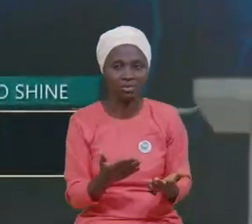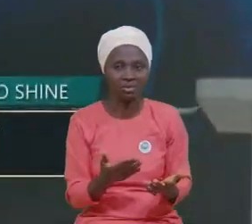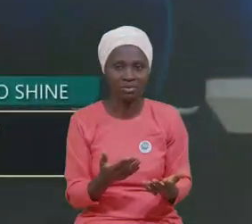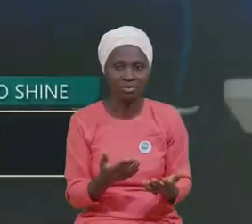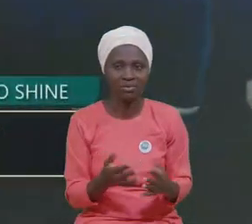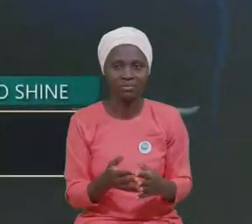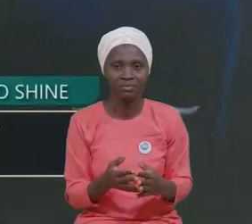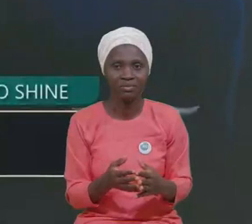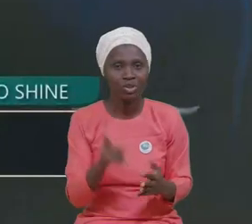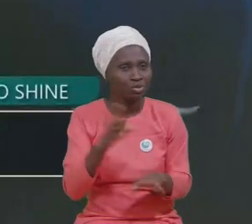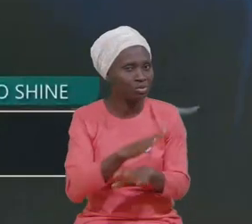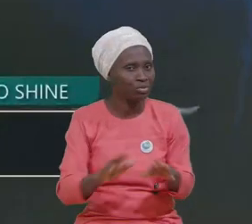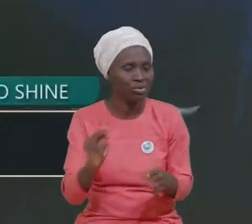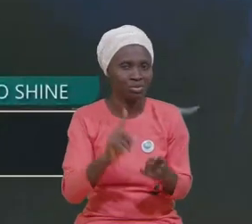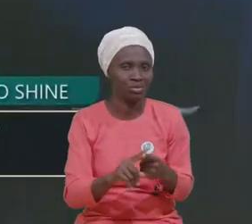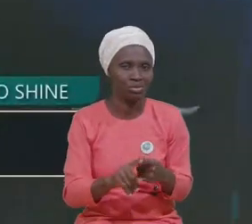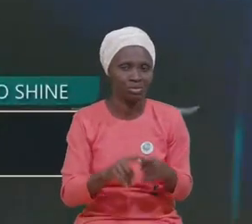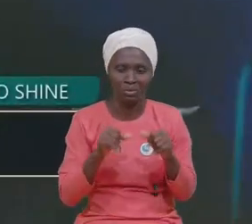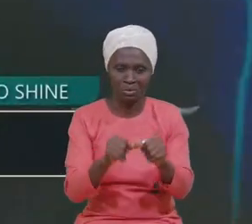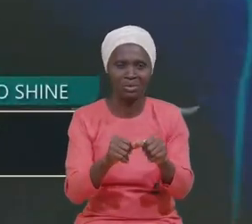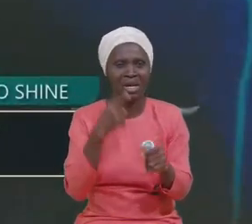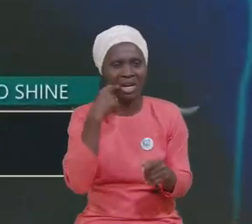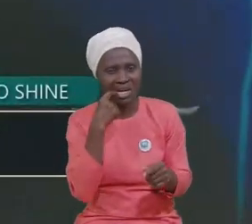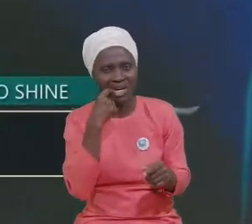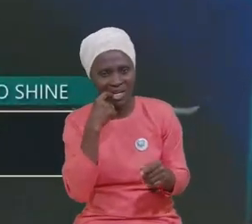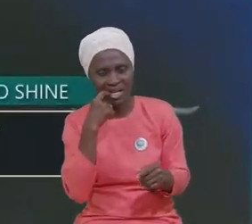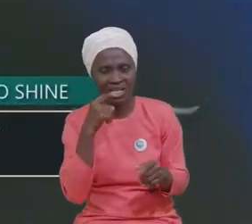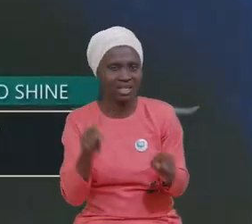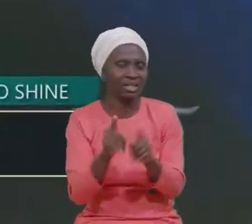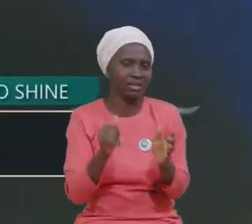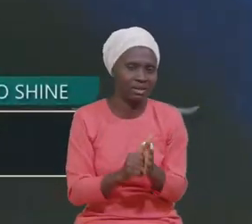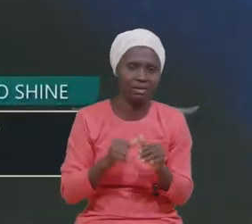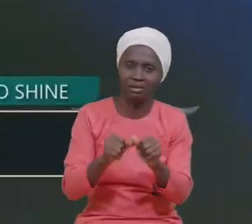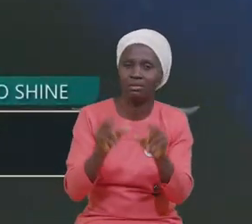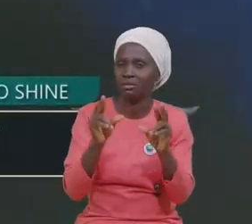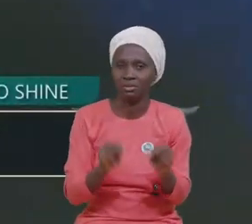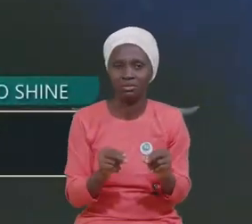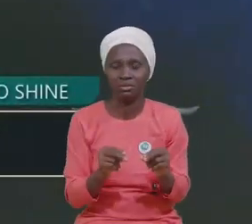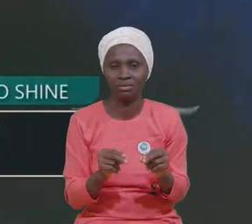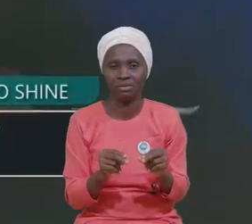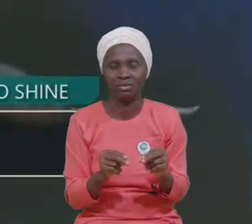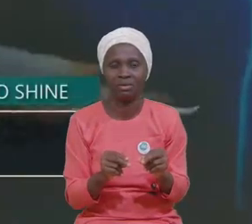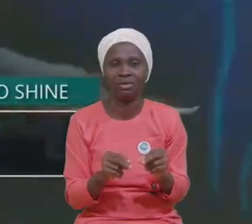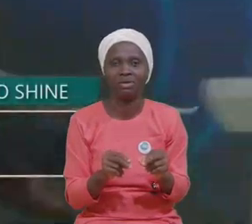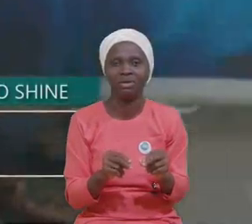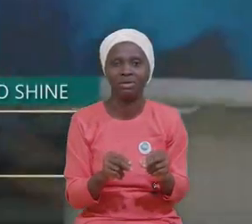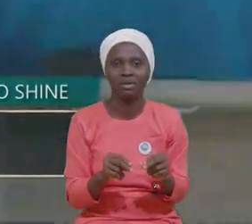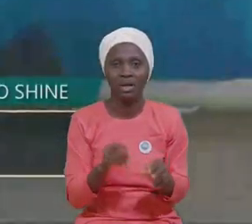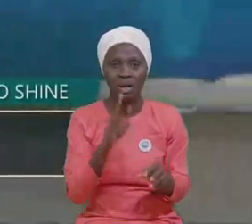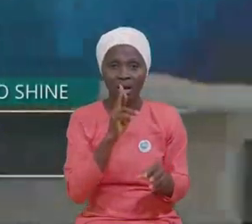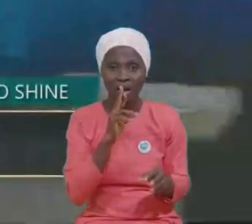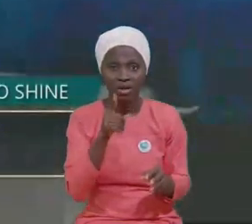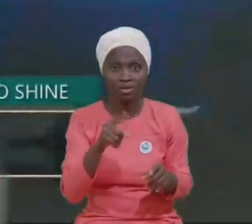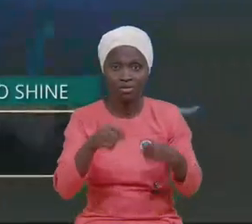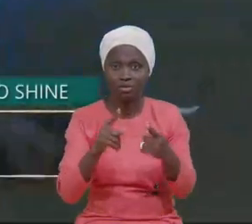mauvais. Et tu commences à passer toute ta vie en regrettant. Oh, je n'aurais pas dû faire, je n'aurais pas dû. Oui, tu ne devrais pas avoir fait.